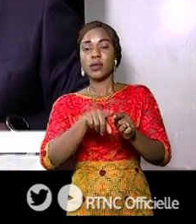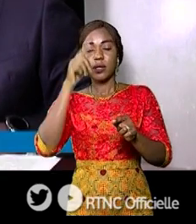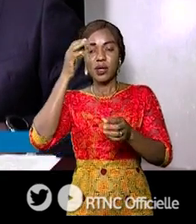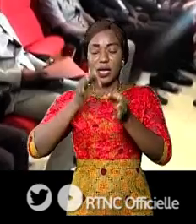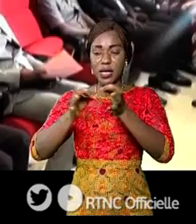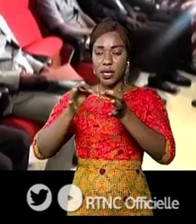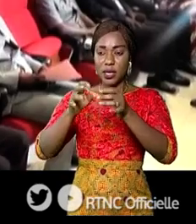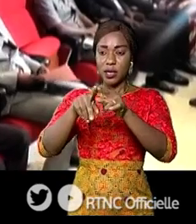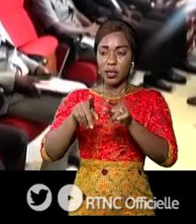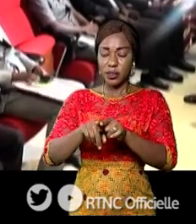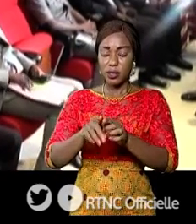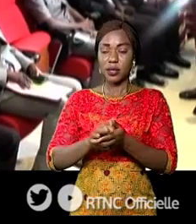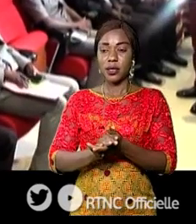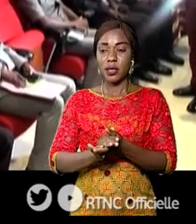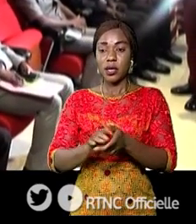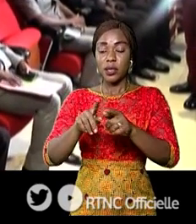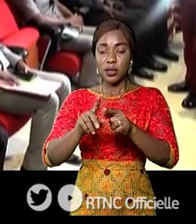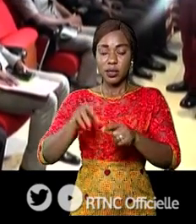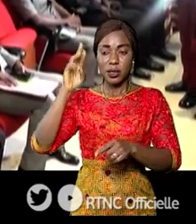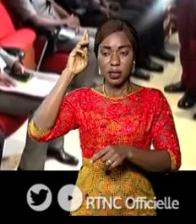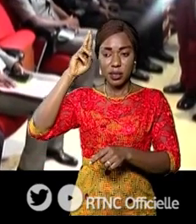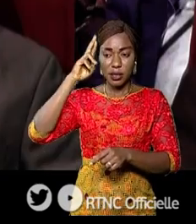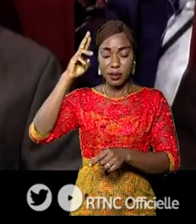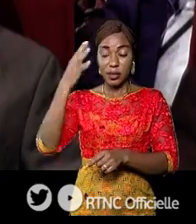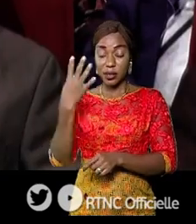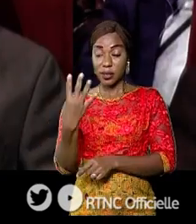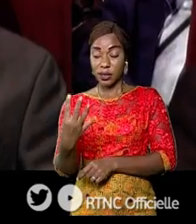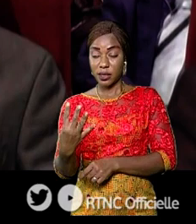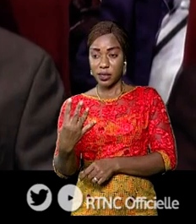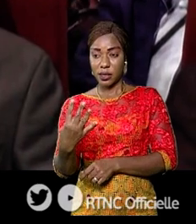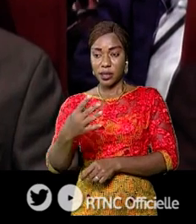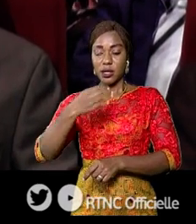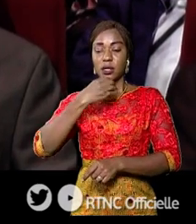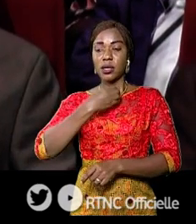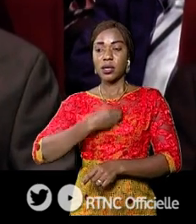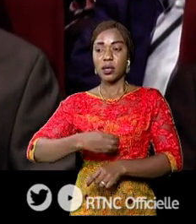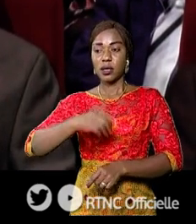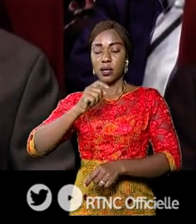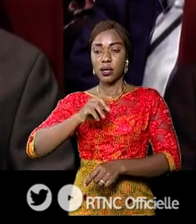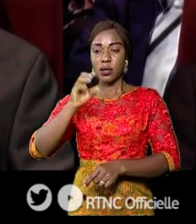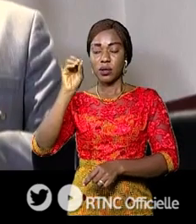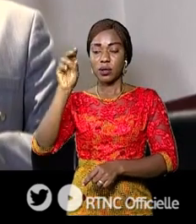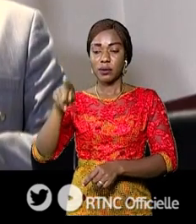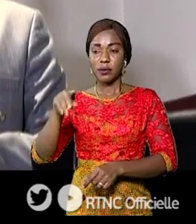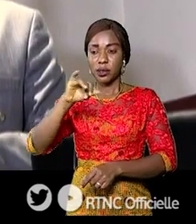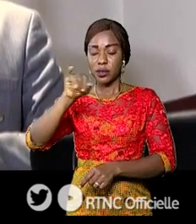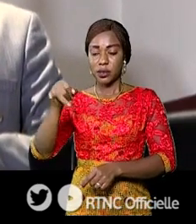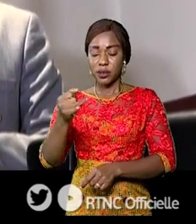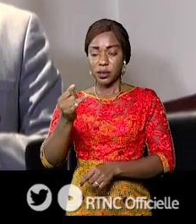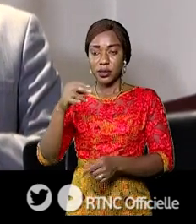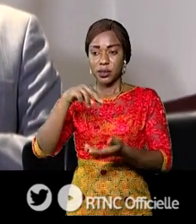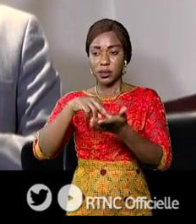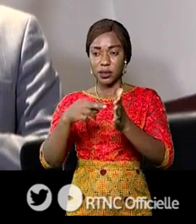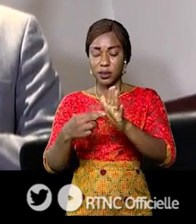s'exprime. Il convient de rappeler qu'il existe 4 catégories des OPJ. L'OPJ à compétences matérielles restreintes